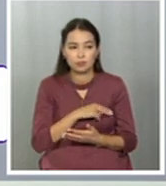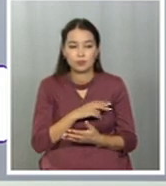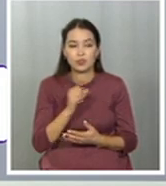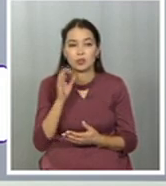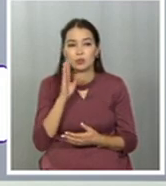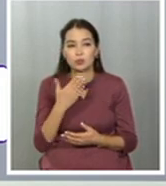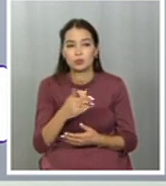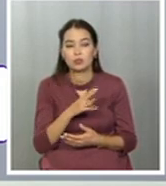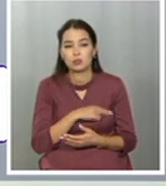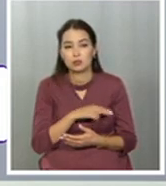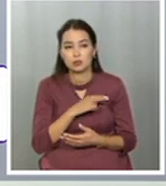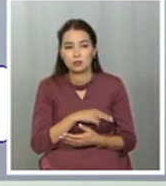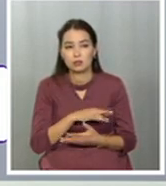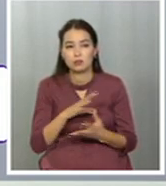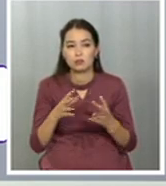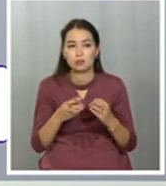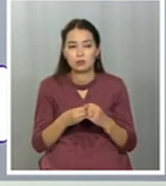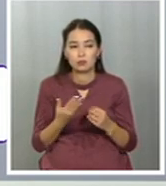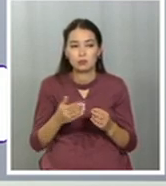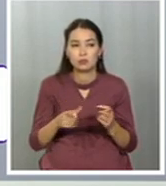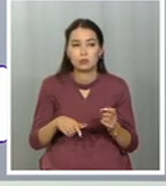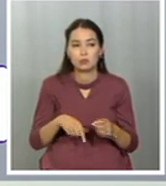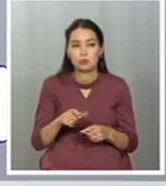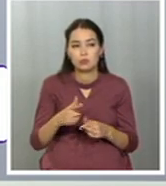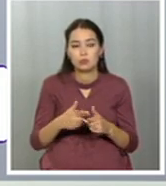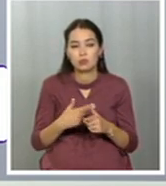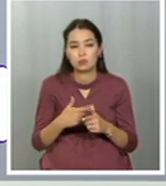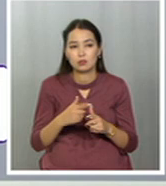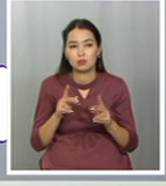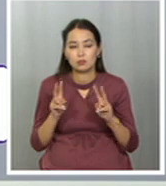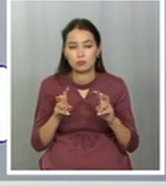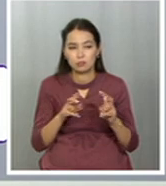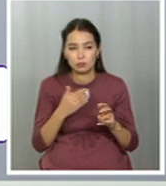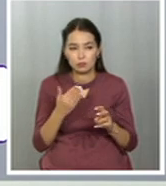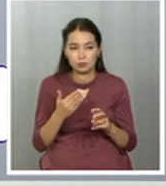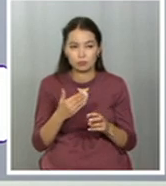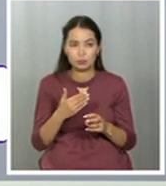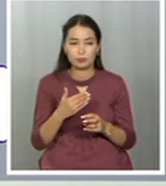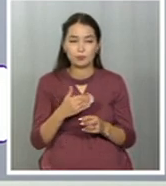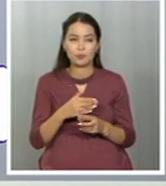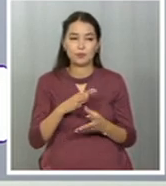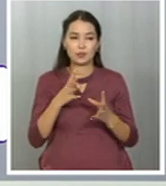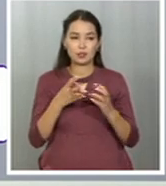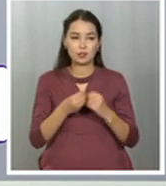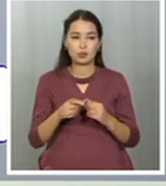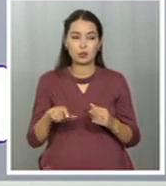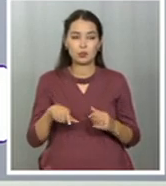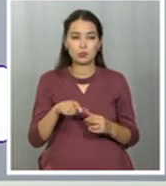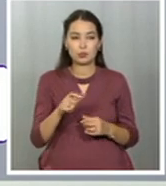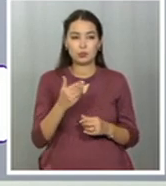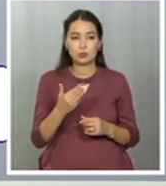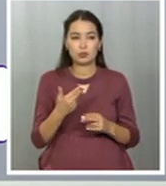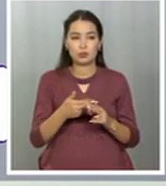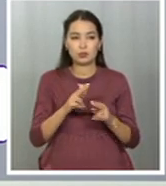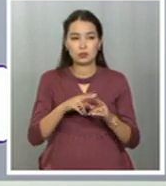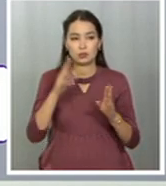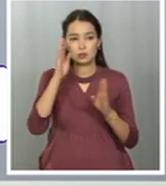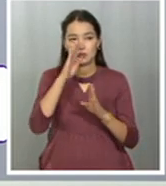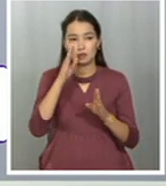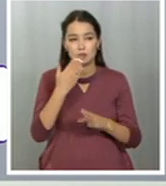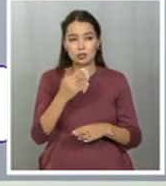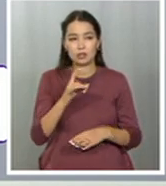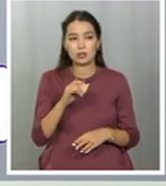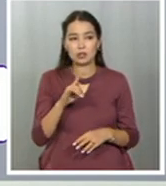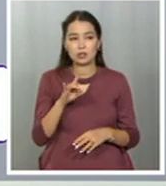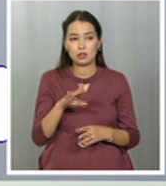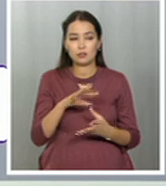ресурстарының бойынша өзеннің экологиялық апатқа ұшырамауы үшін жалпы өзен суының 30% суы экологиялық резерв ретінде